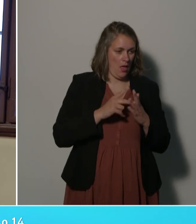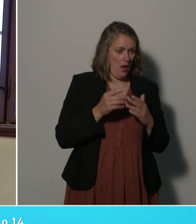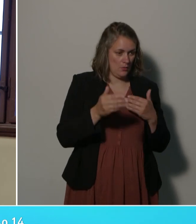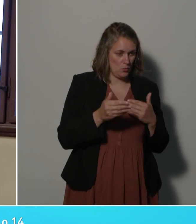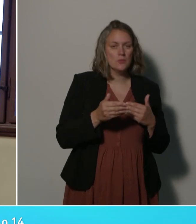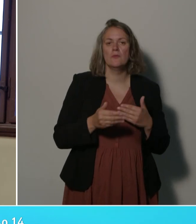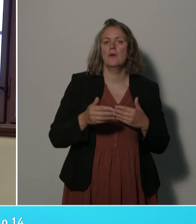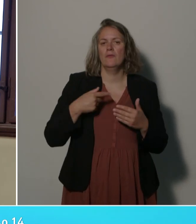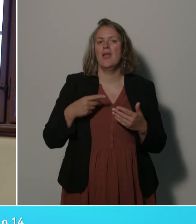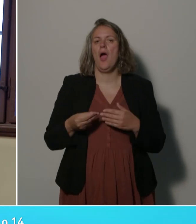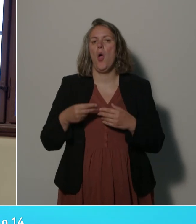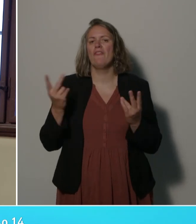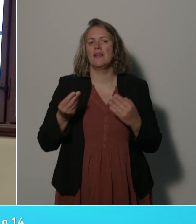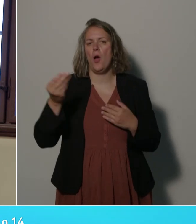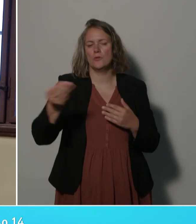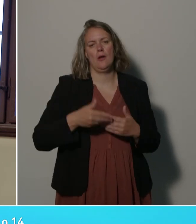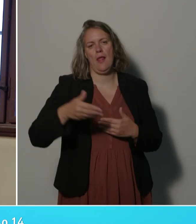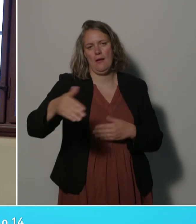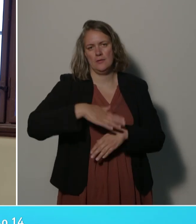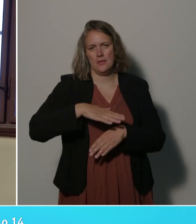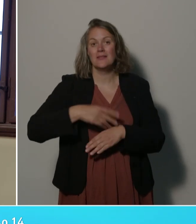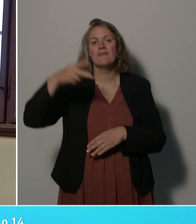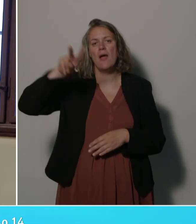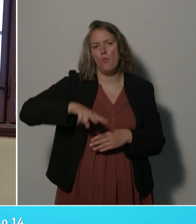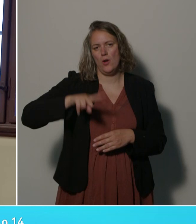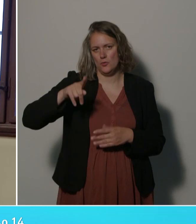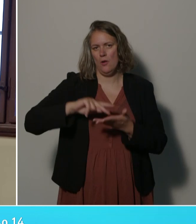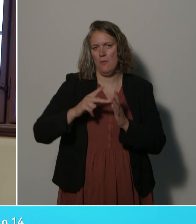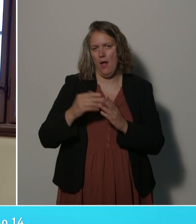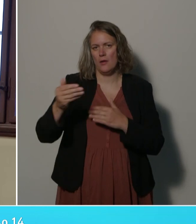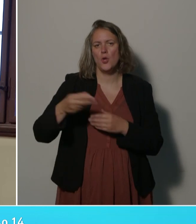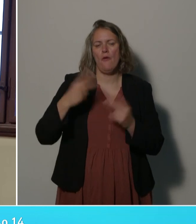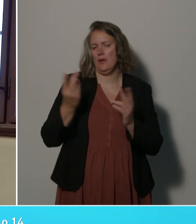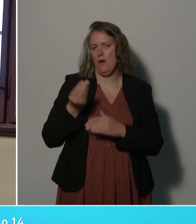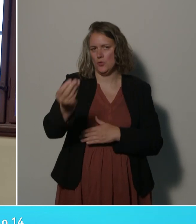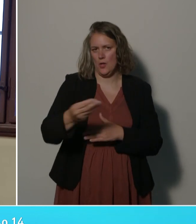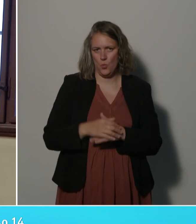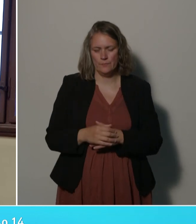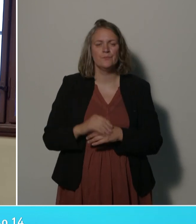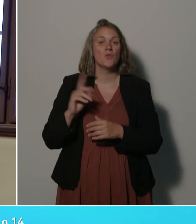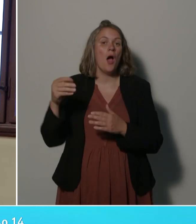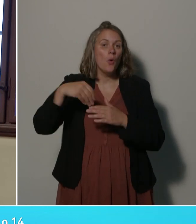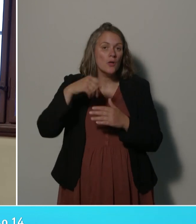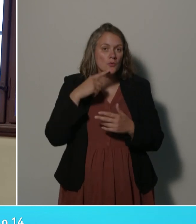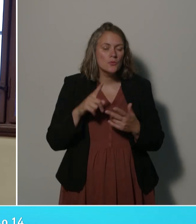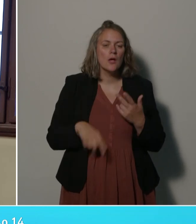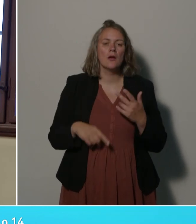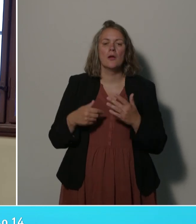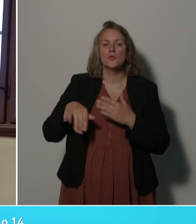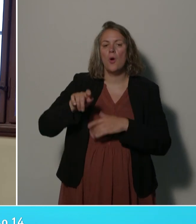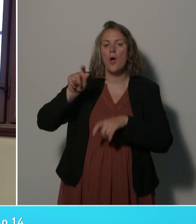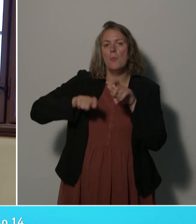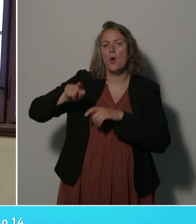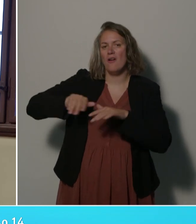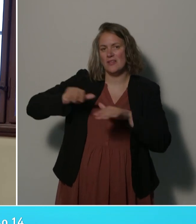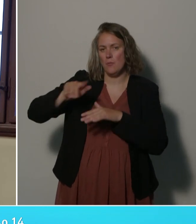länger vorsehen wollen, nämlich 2 Monate sind hier geplant und es wird eine weitere Bürgerversammlung im